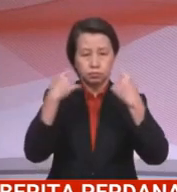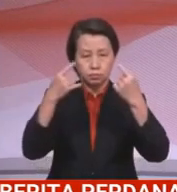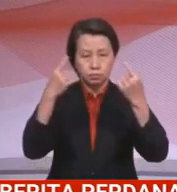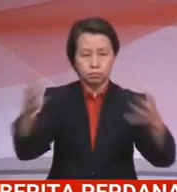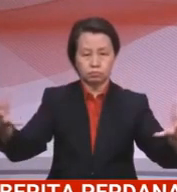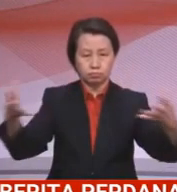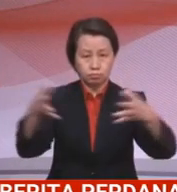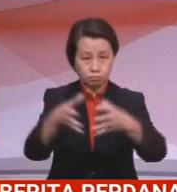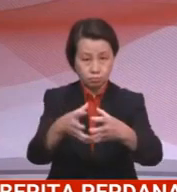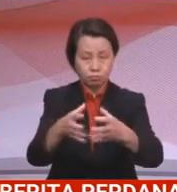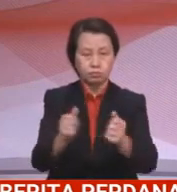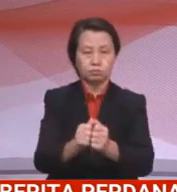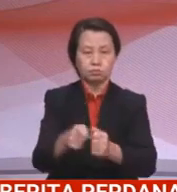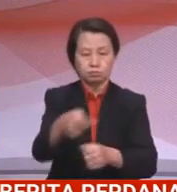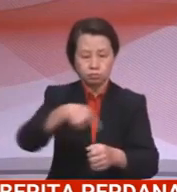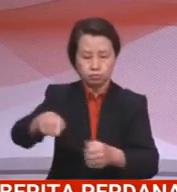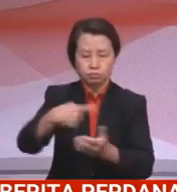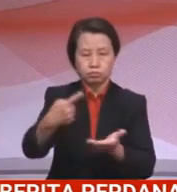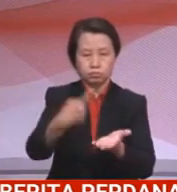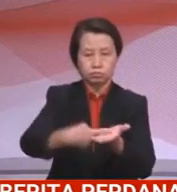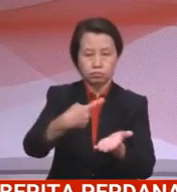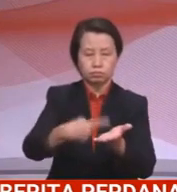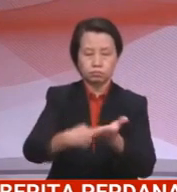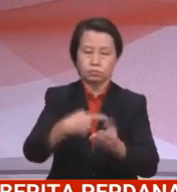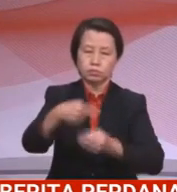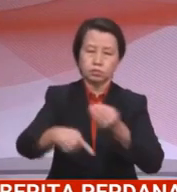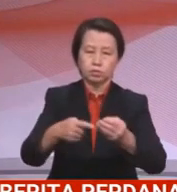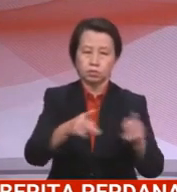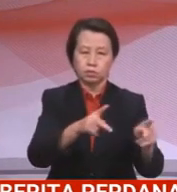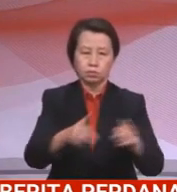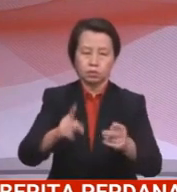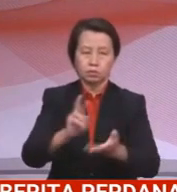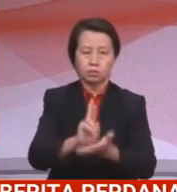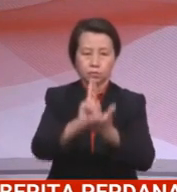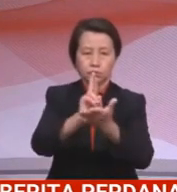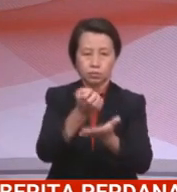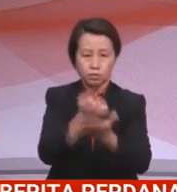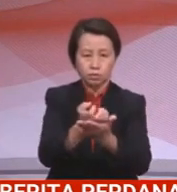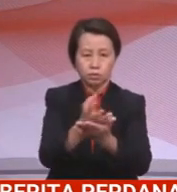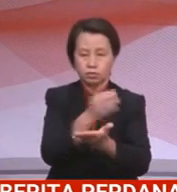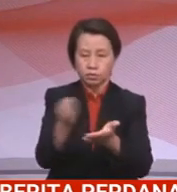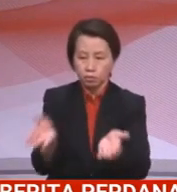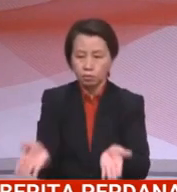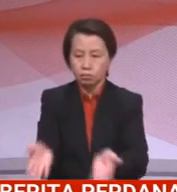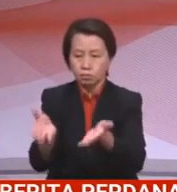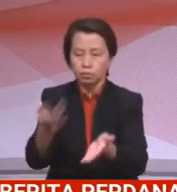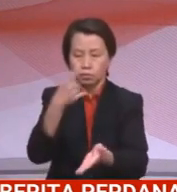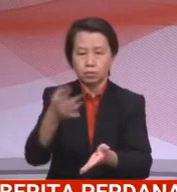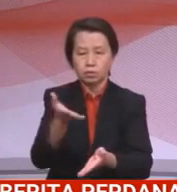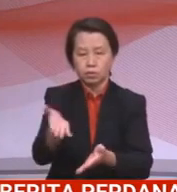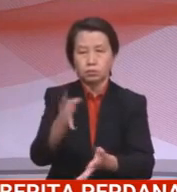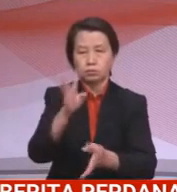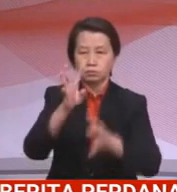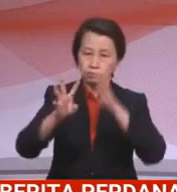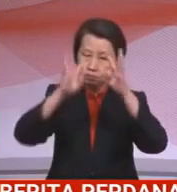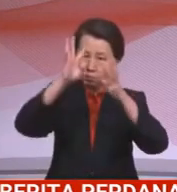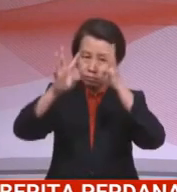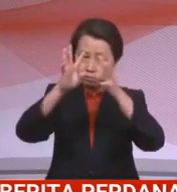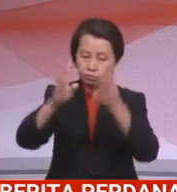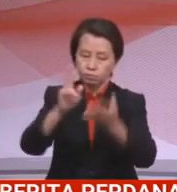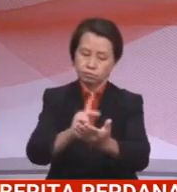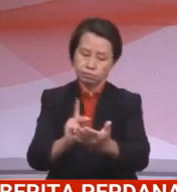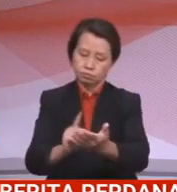dihimpunkan dibincangkan adalah mengenai pelan melihat ekonomi serta rangsangan untuk Pencet Sini menghasilkan